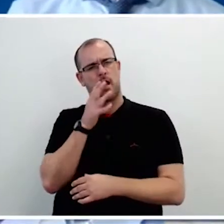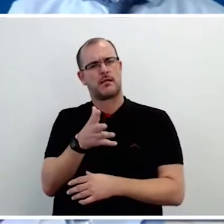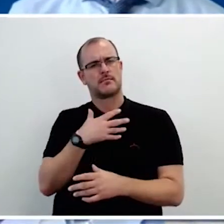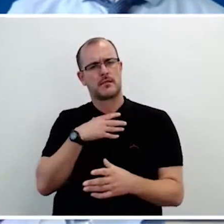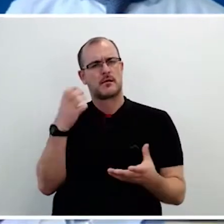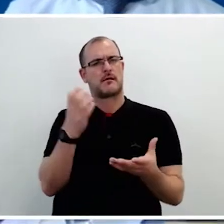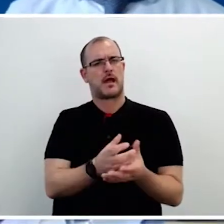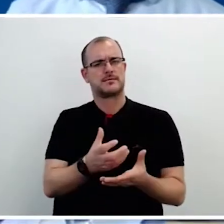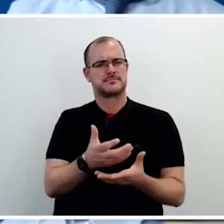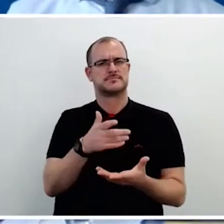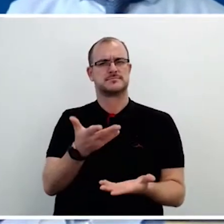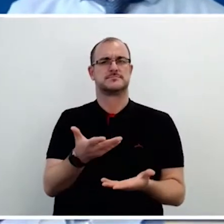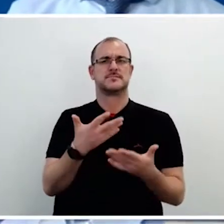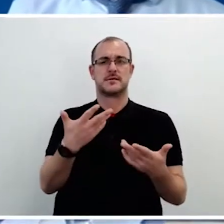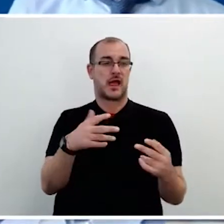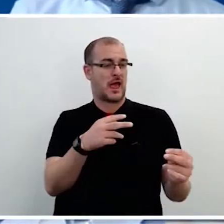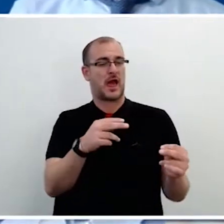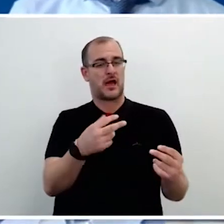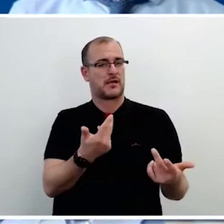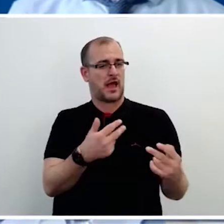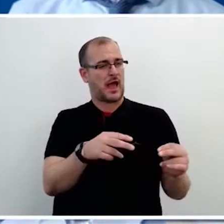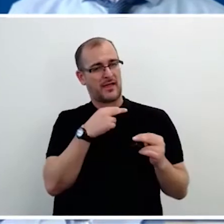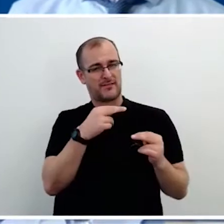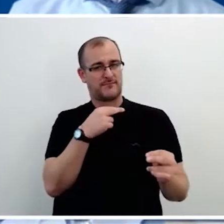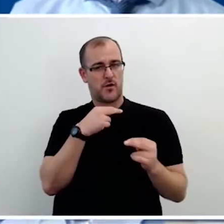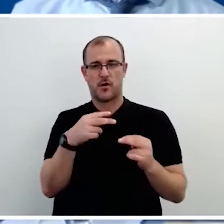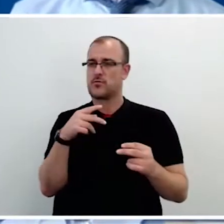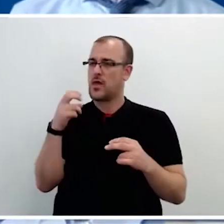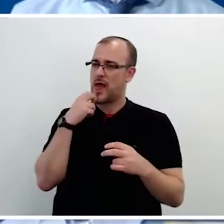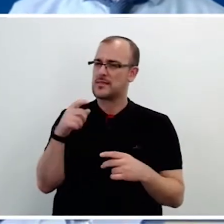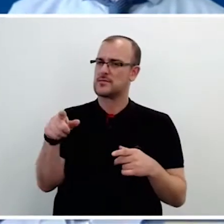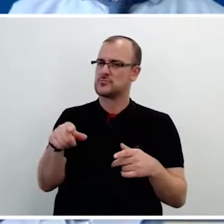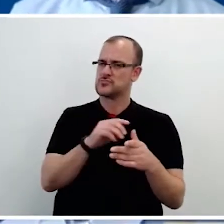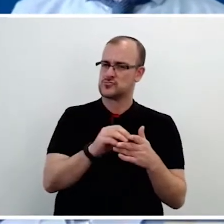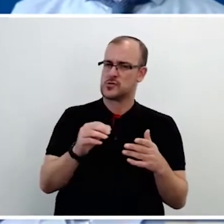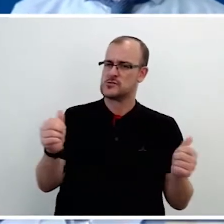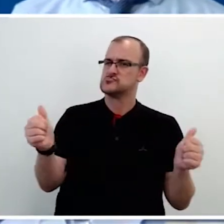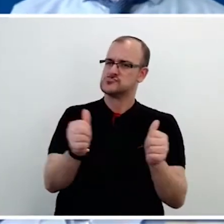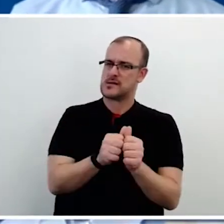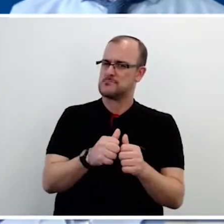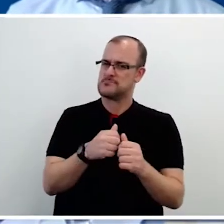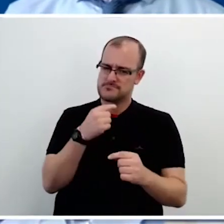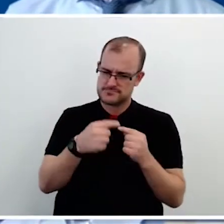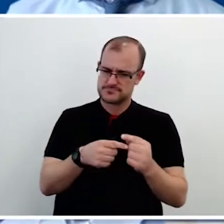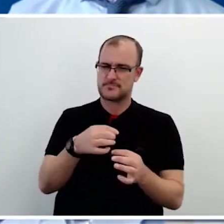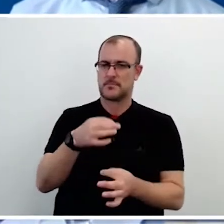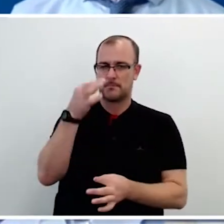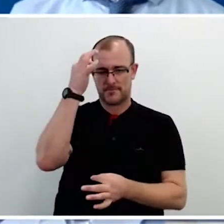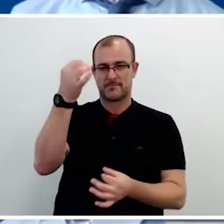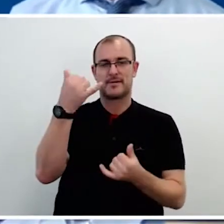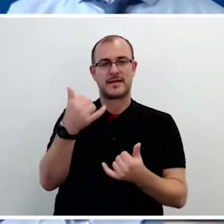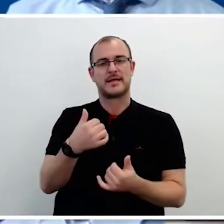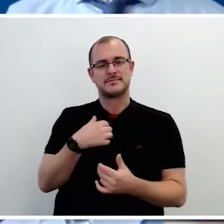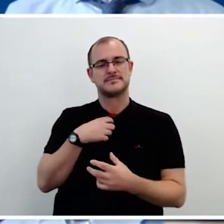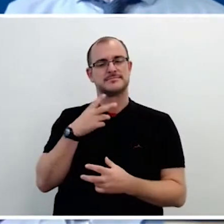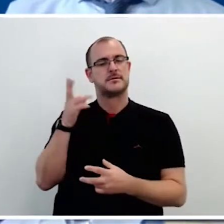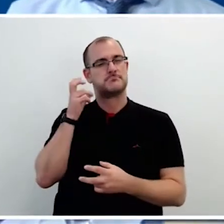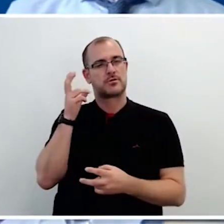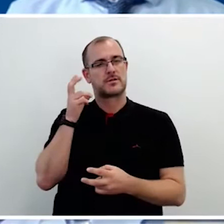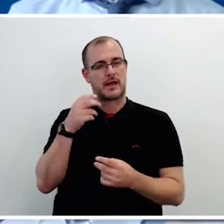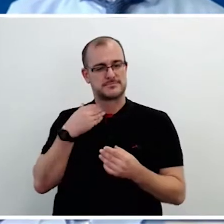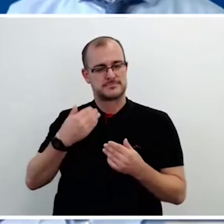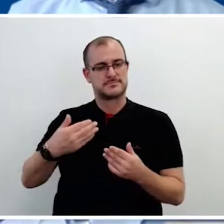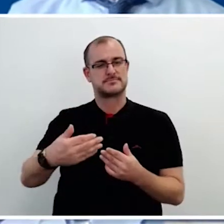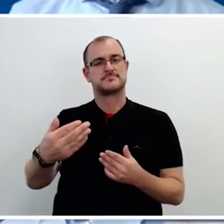auch einsetzen? Und diese Antworten, die die Schüler und die Eltern gemeinsam entwickelt haben, die werden jetzt in einer Podcast-Reihe festgehalten, sodass wir dann